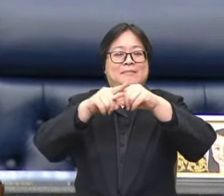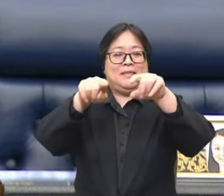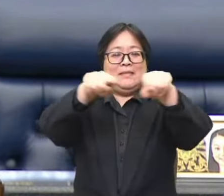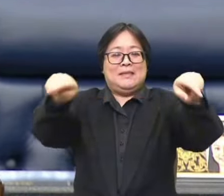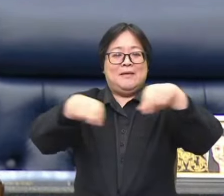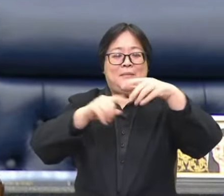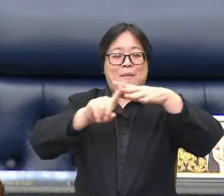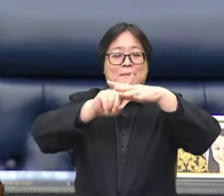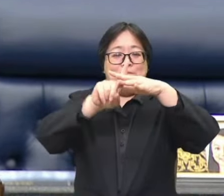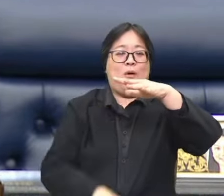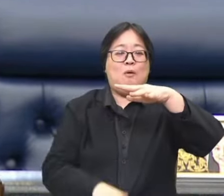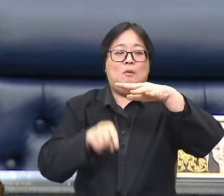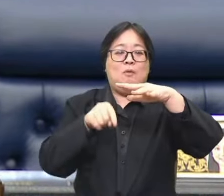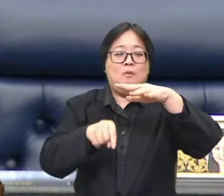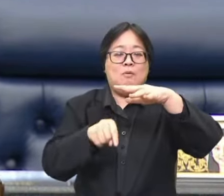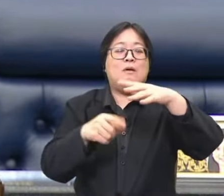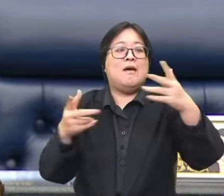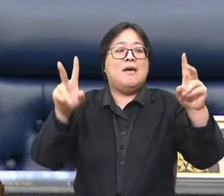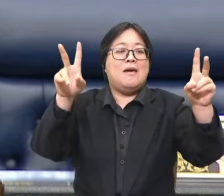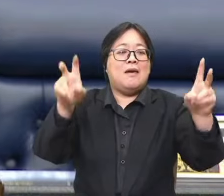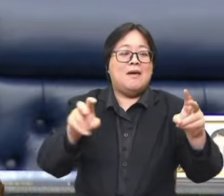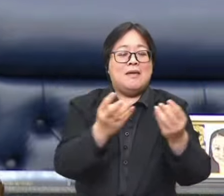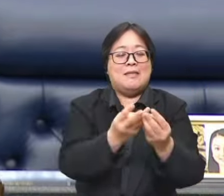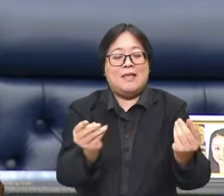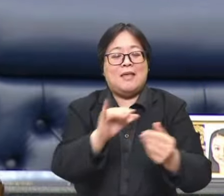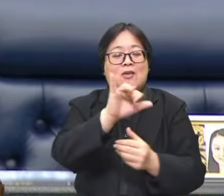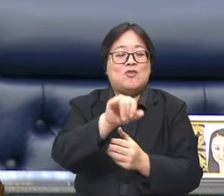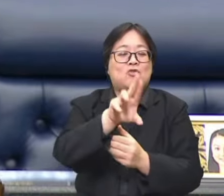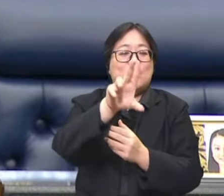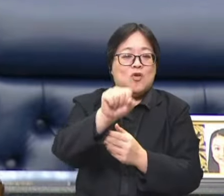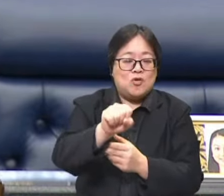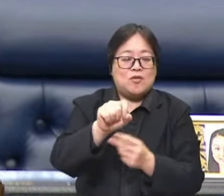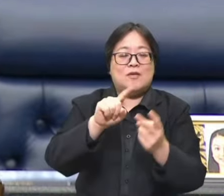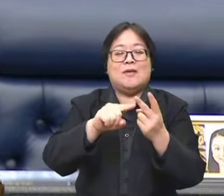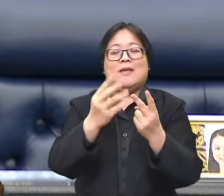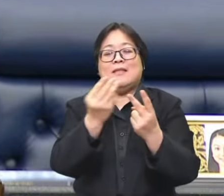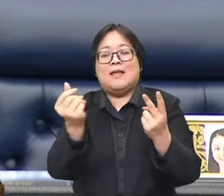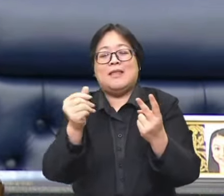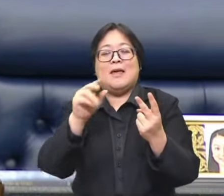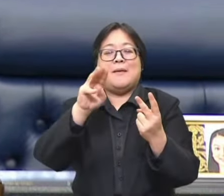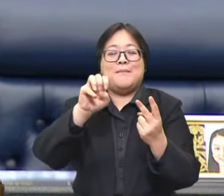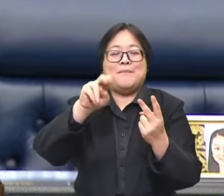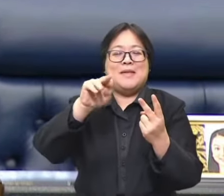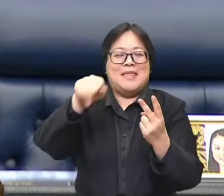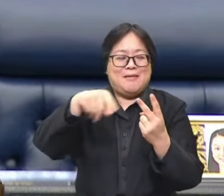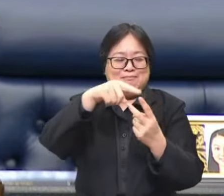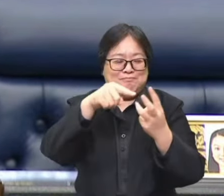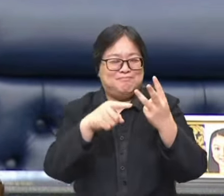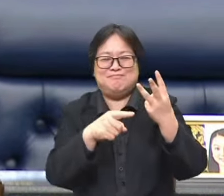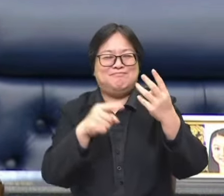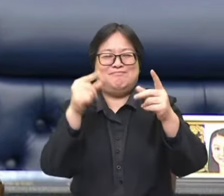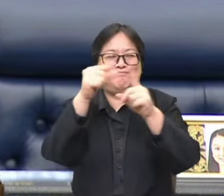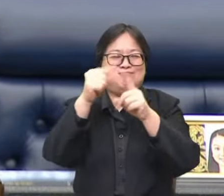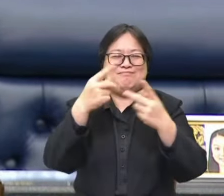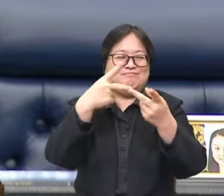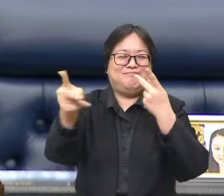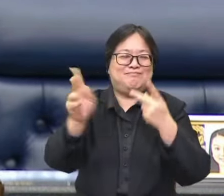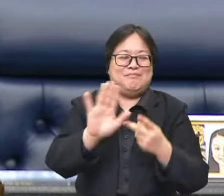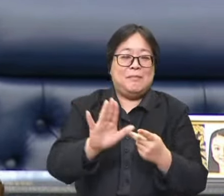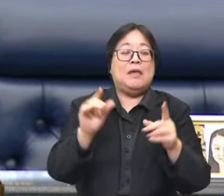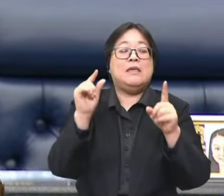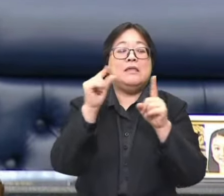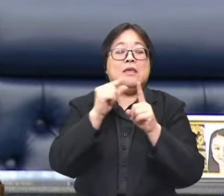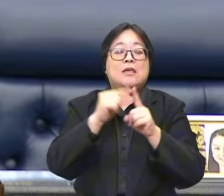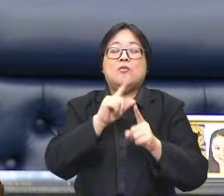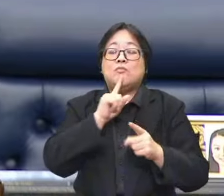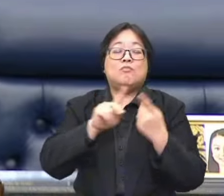Jalan Masjid India, dan istilah tanah jelos atau tanah mendap yang sering digunakan adalah kurang tepat. Jadi menurut Dewan Bahasa dan Pustaka, istilah